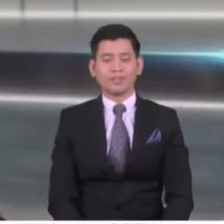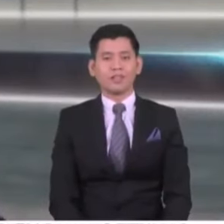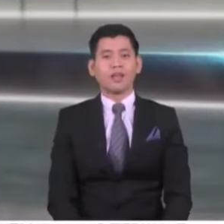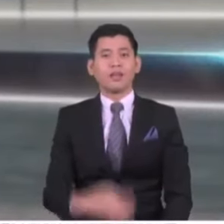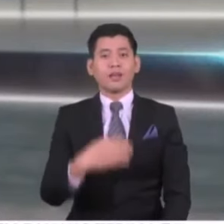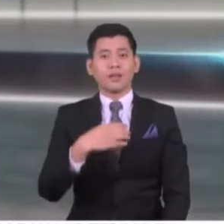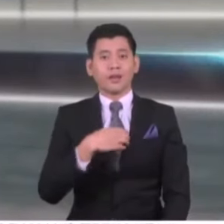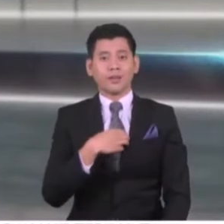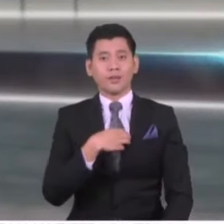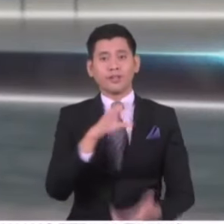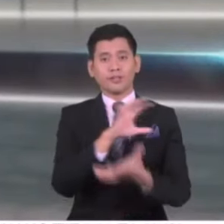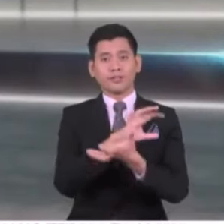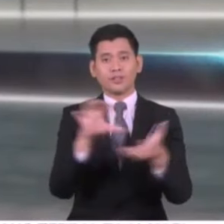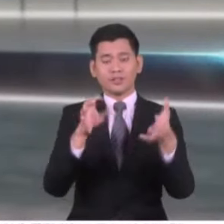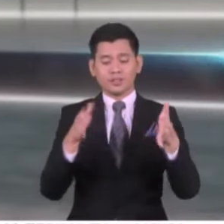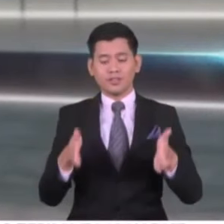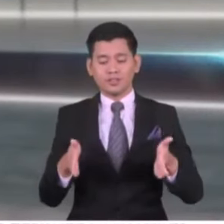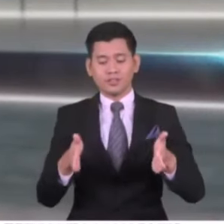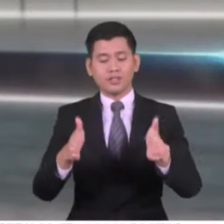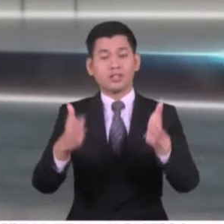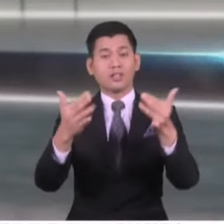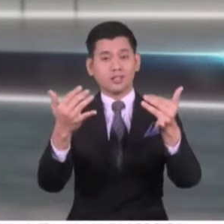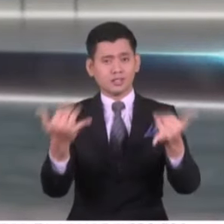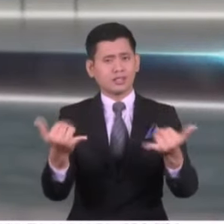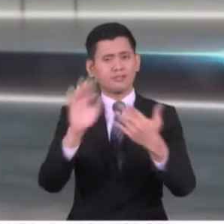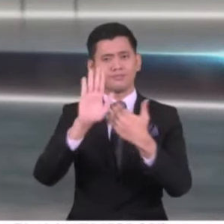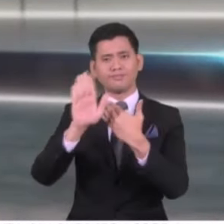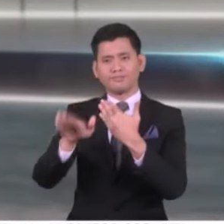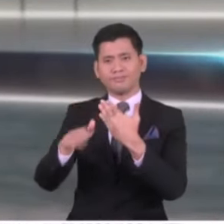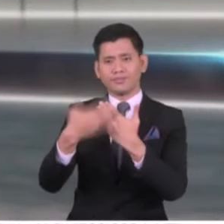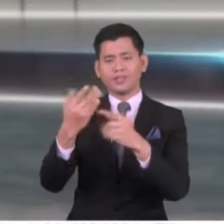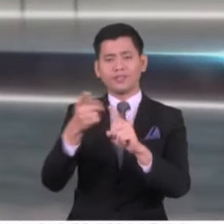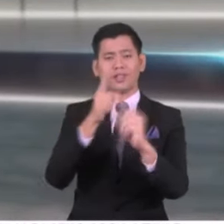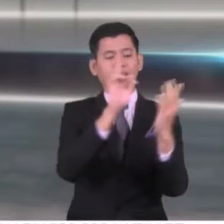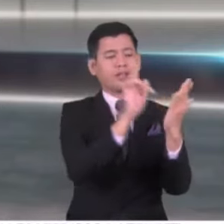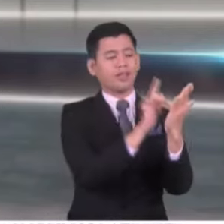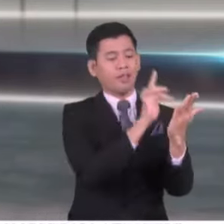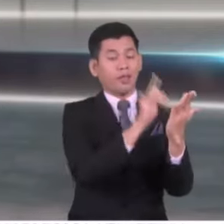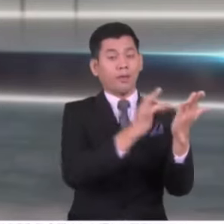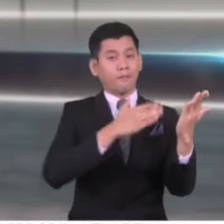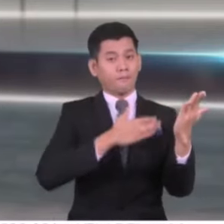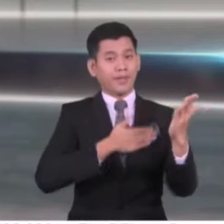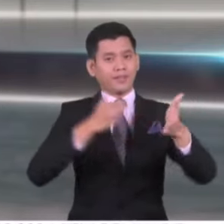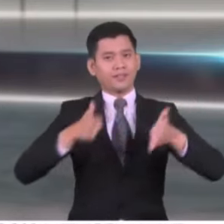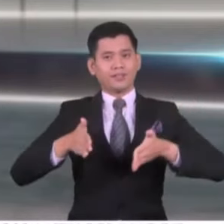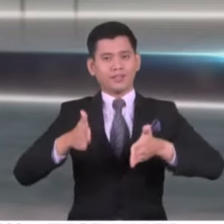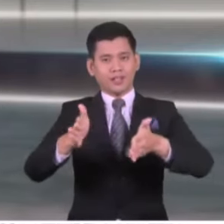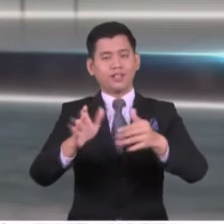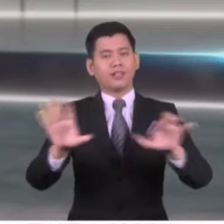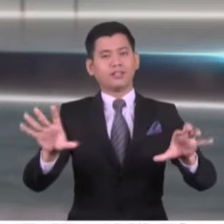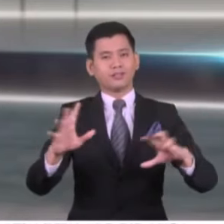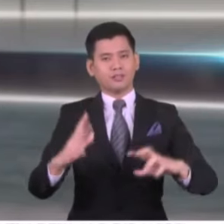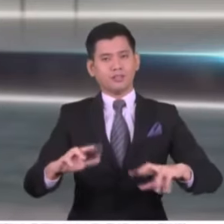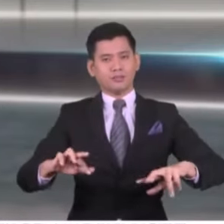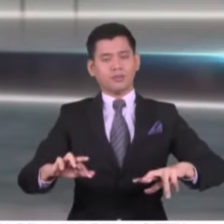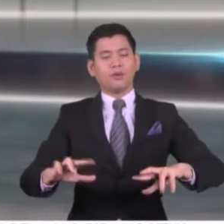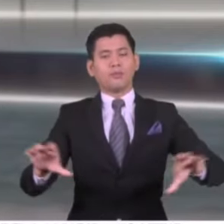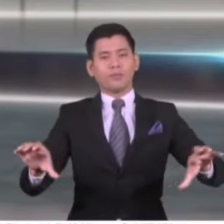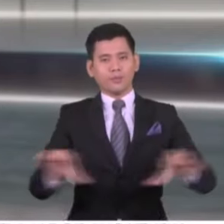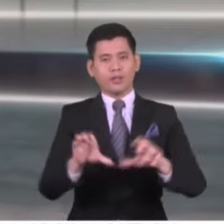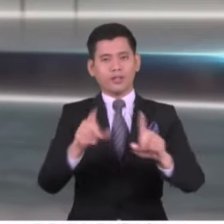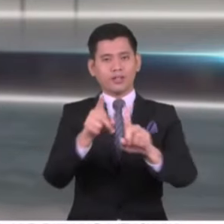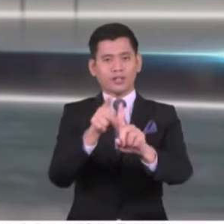Ya, aduan kerosakan jalan raya kini dipermudah menerusi aplikasi My Jalan yang dibangunkan Kementerian Kerja